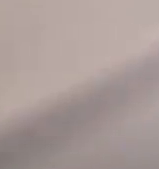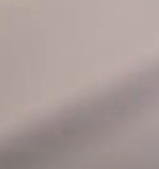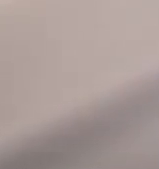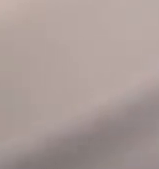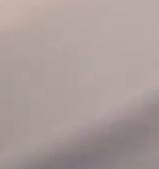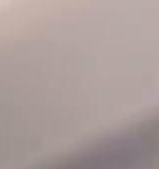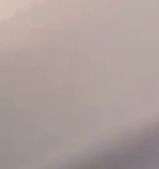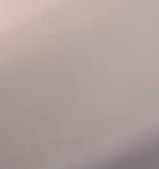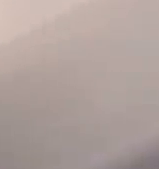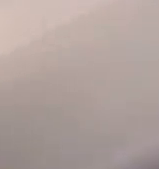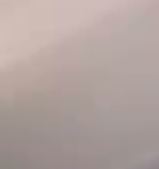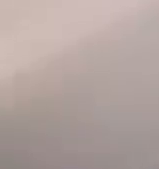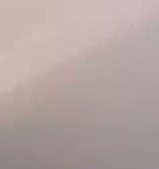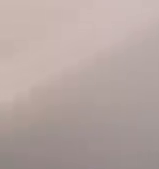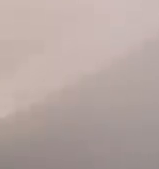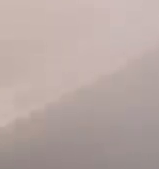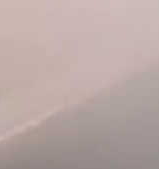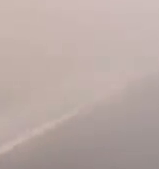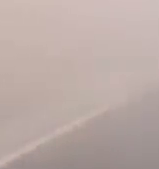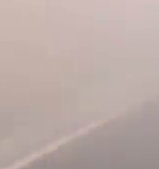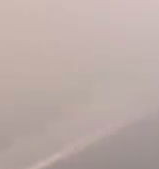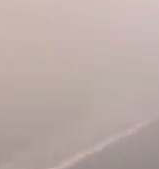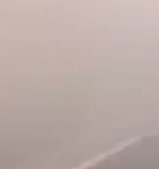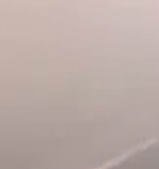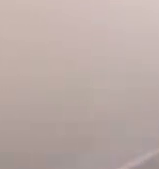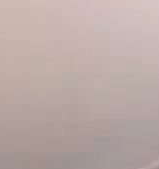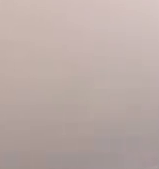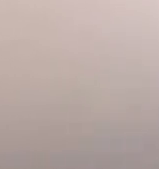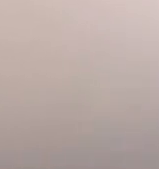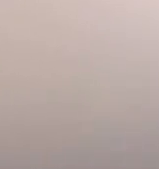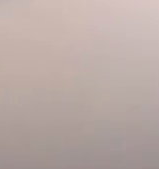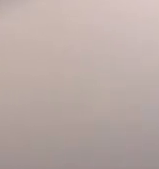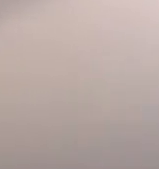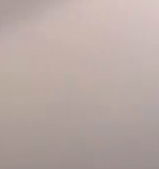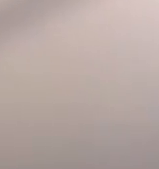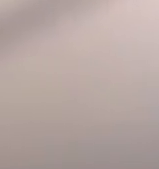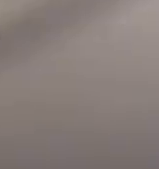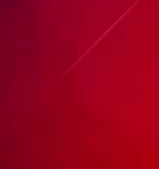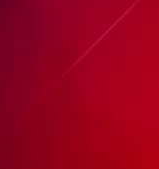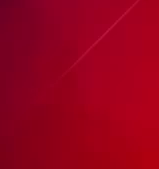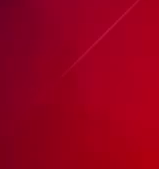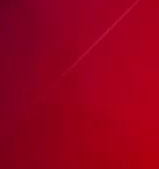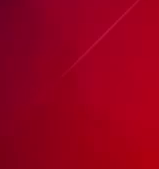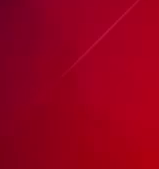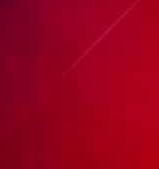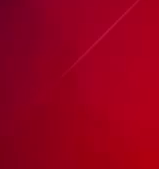TV at sa www.gmanews.tv.